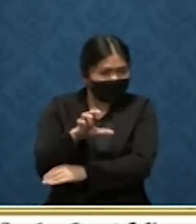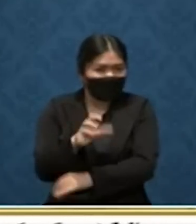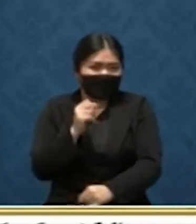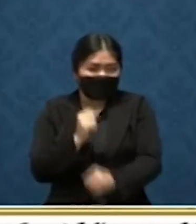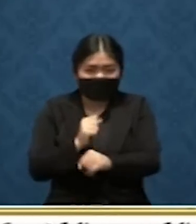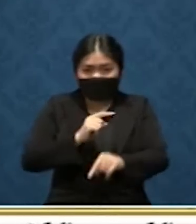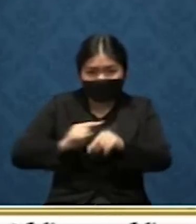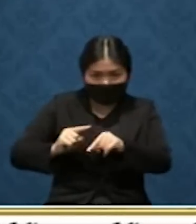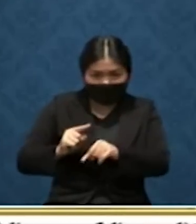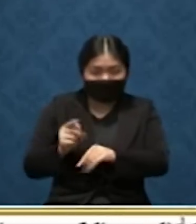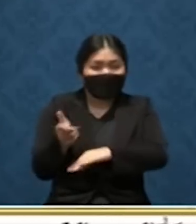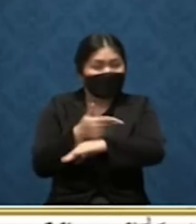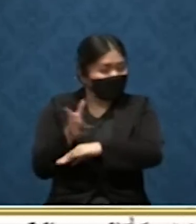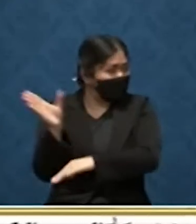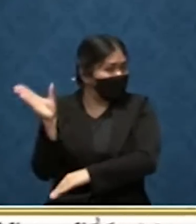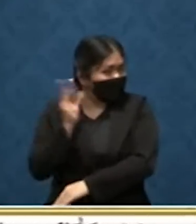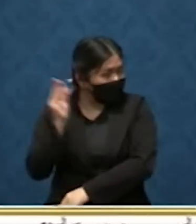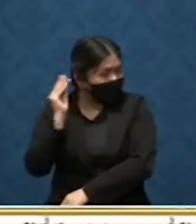ลองไปฟงคกครับ